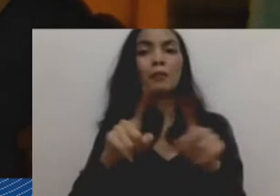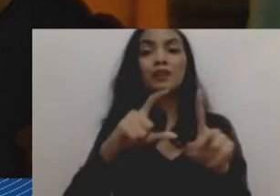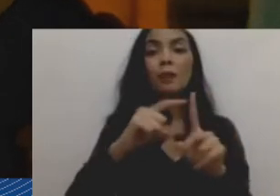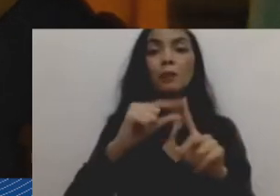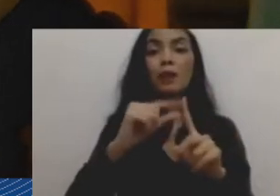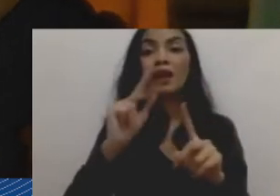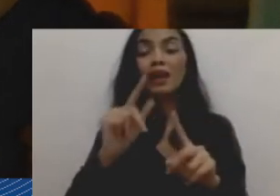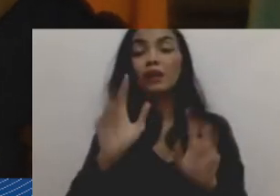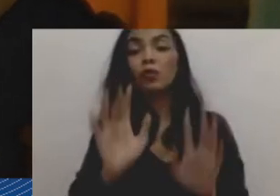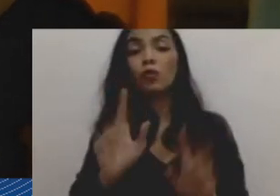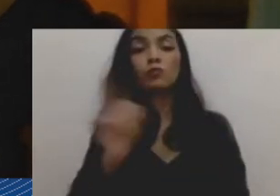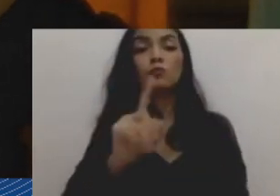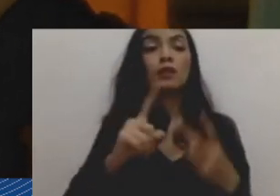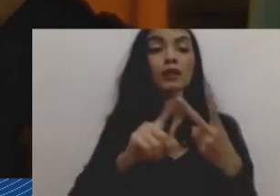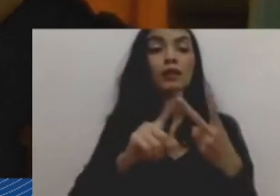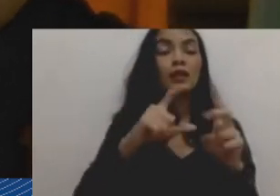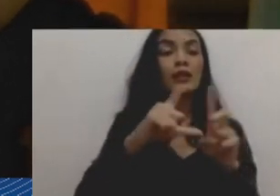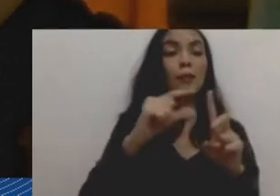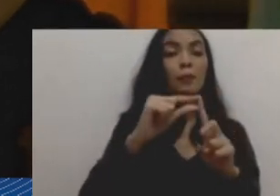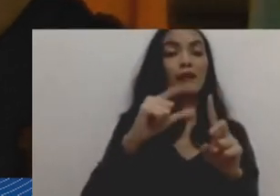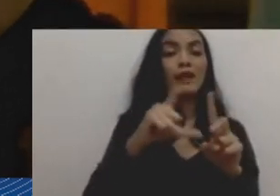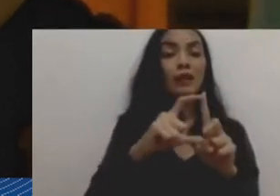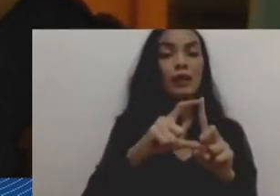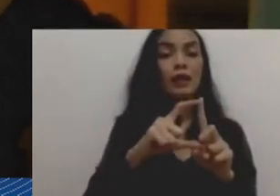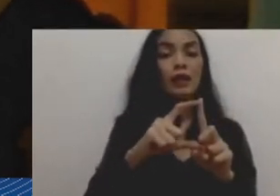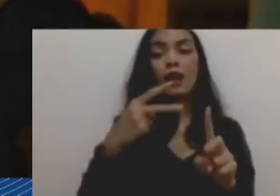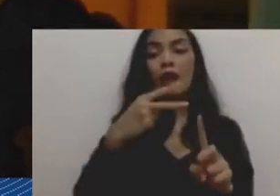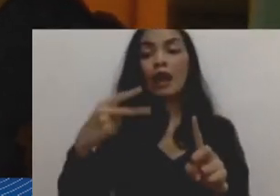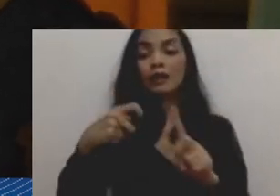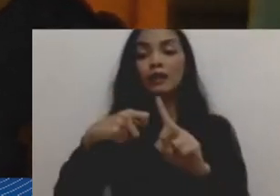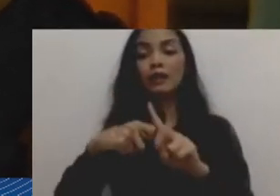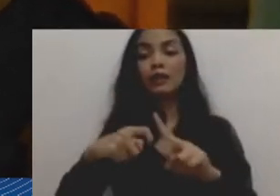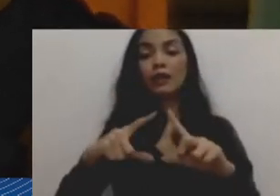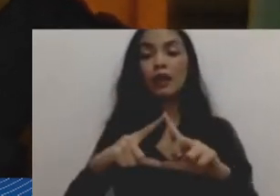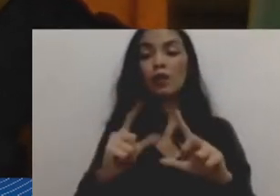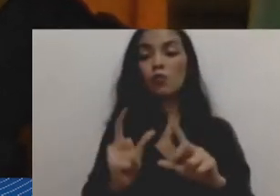tentunya kaukus menjadi ruang yang sangat